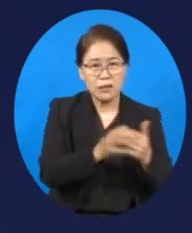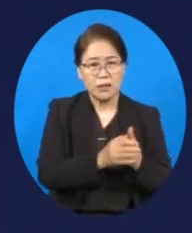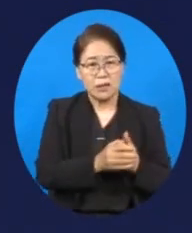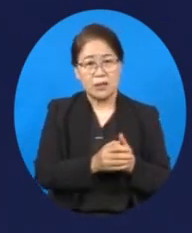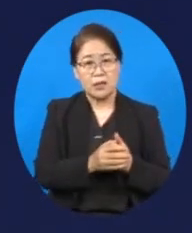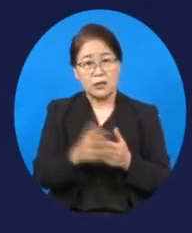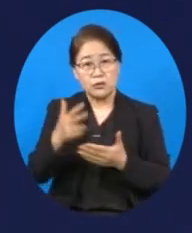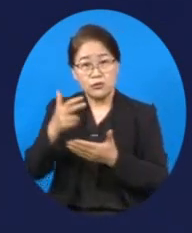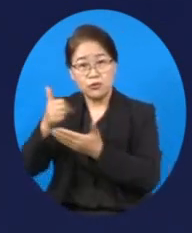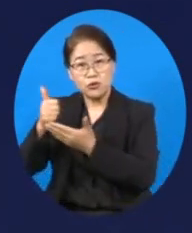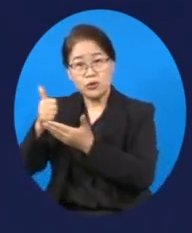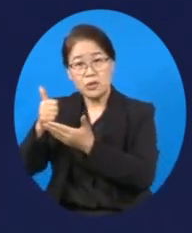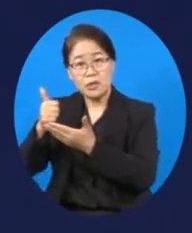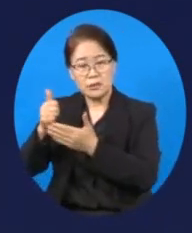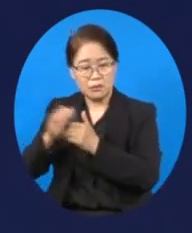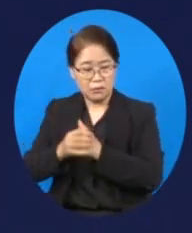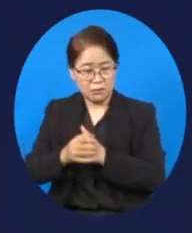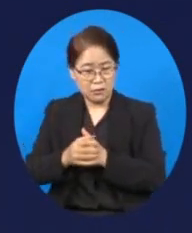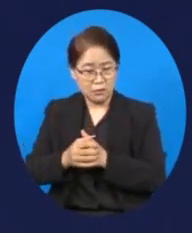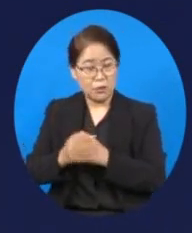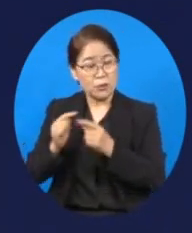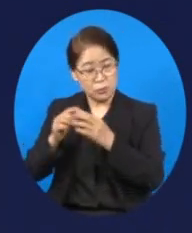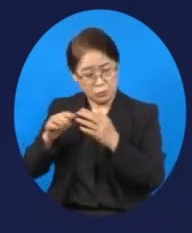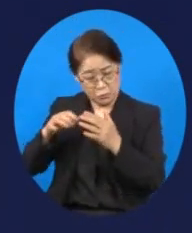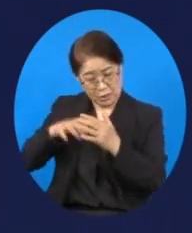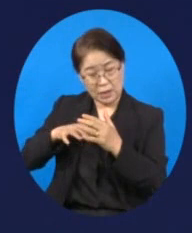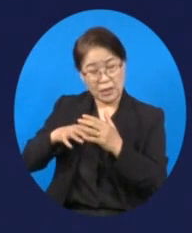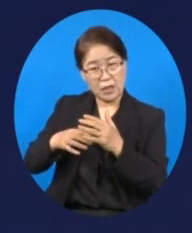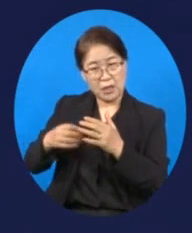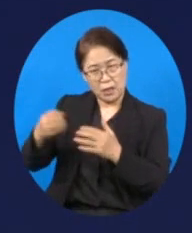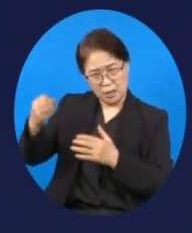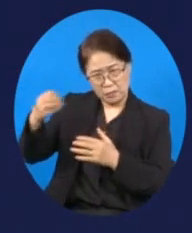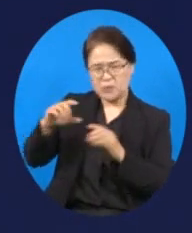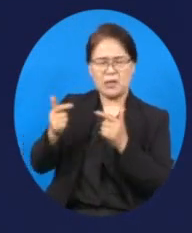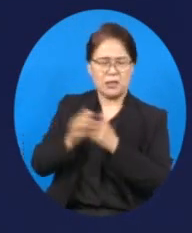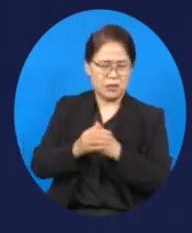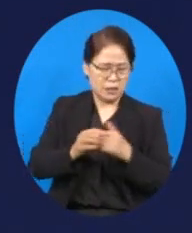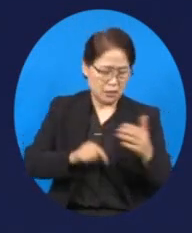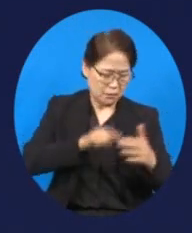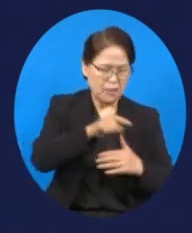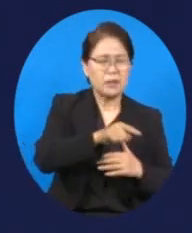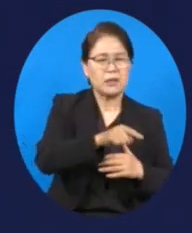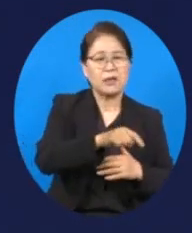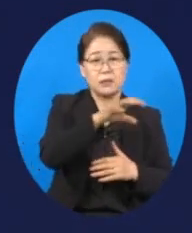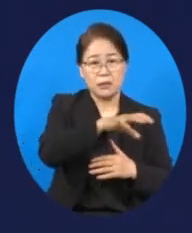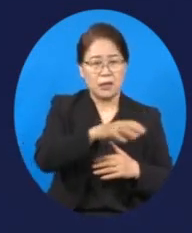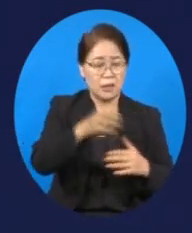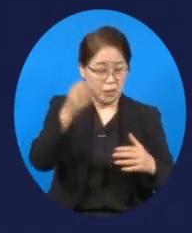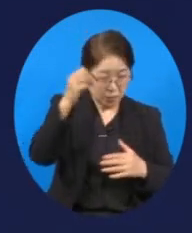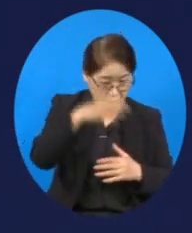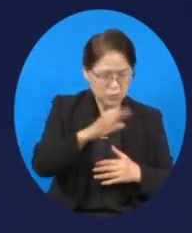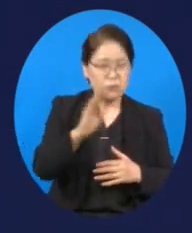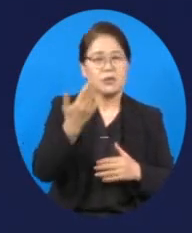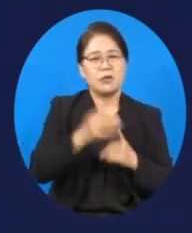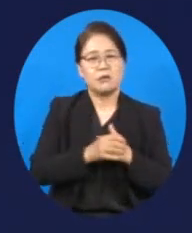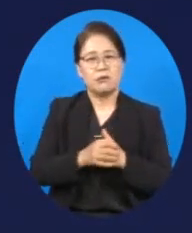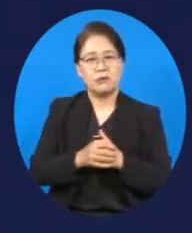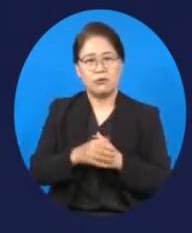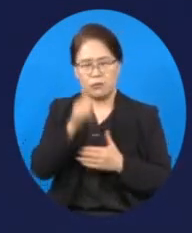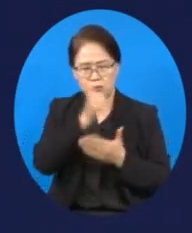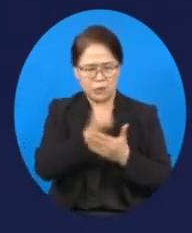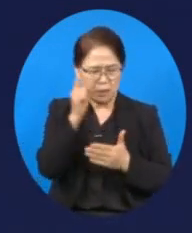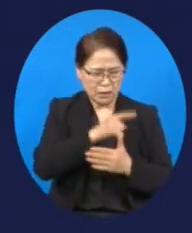교회에 빛이 아니라 세상의 빛이라고 말씀하고 있는 것입니다 그러므로 우리는 이제 죄악으로